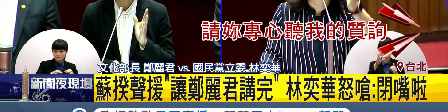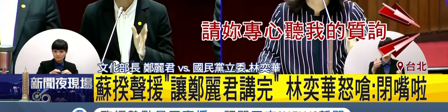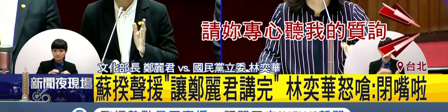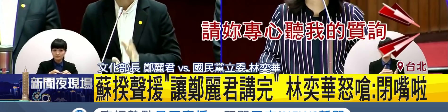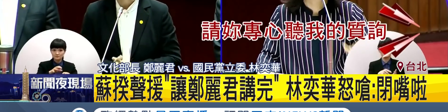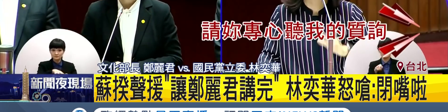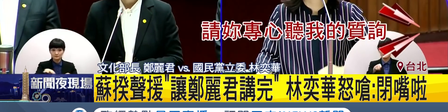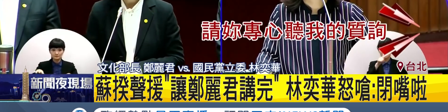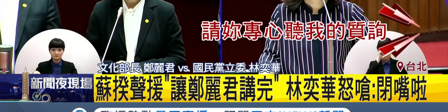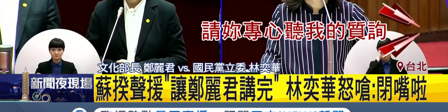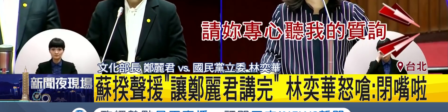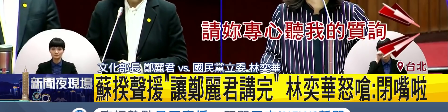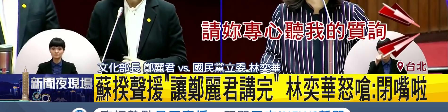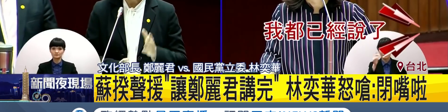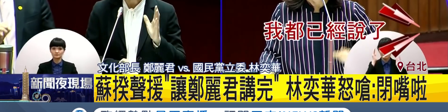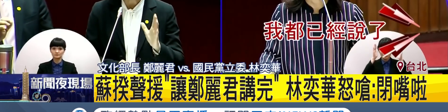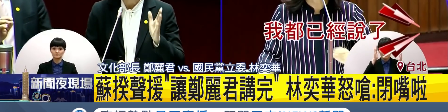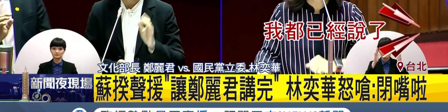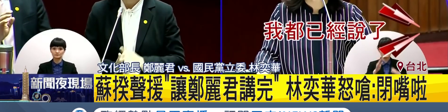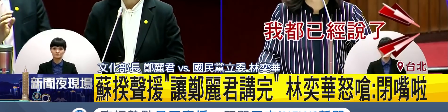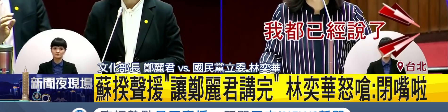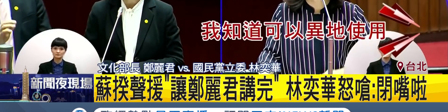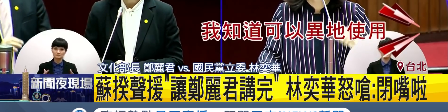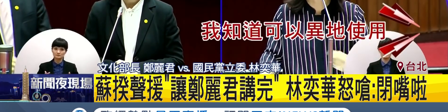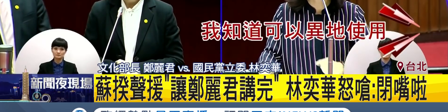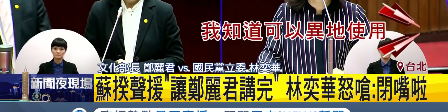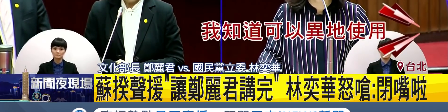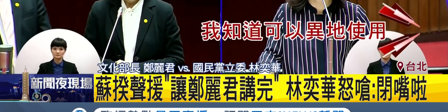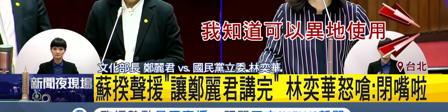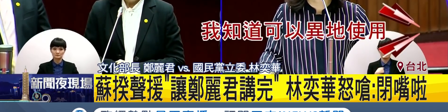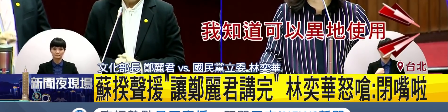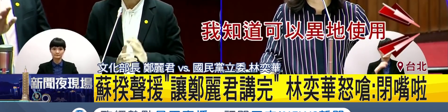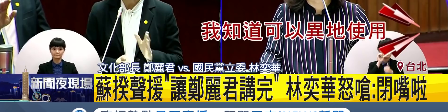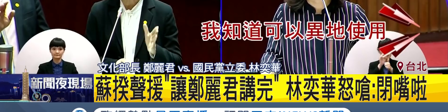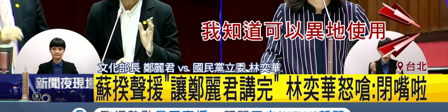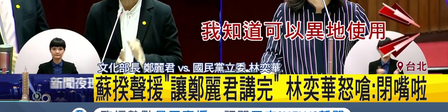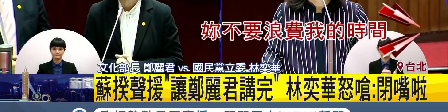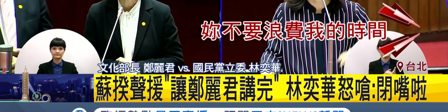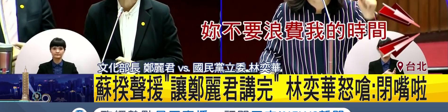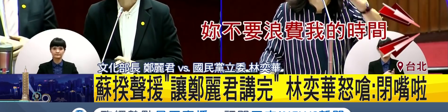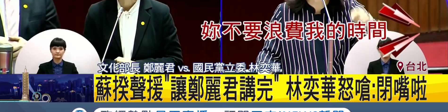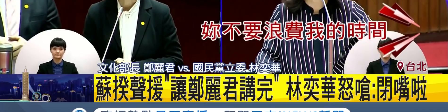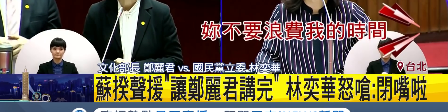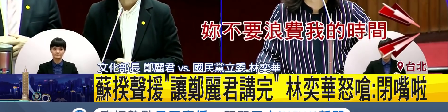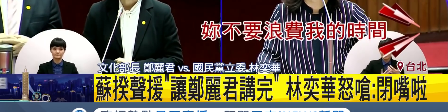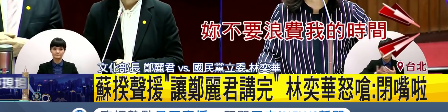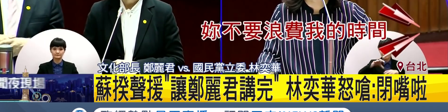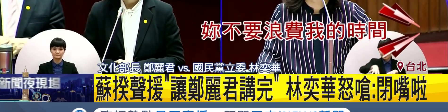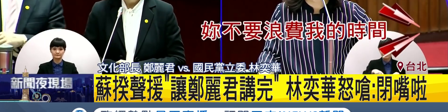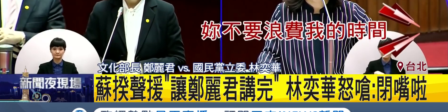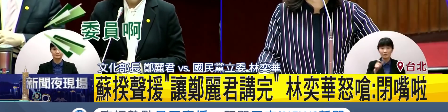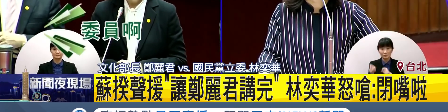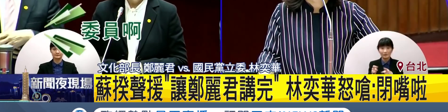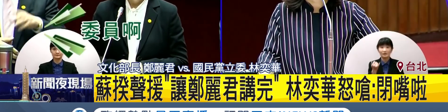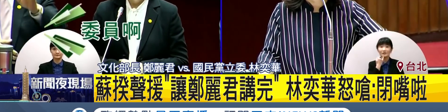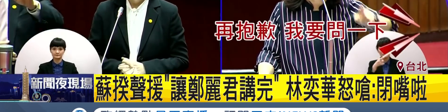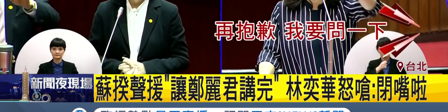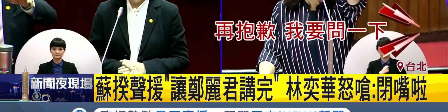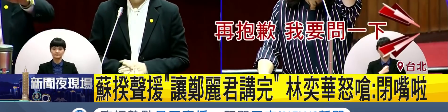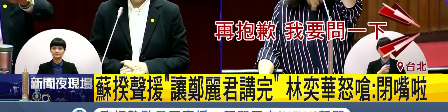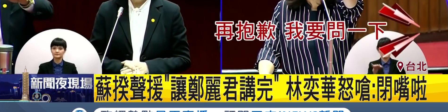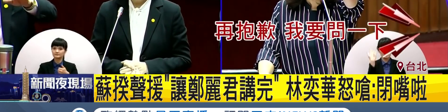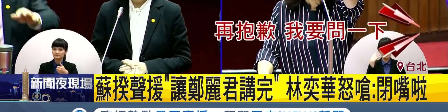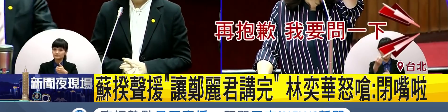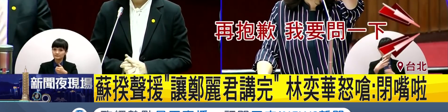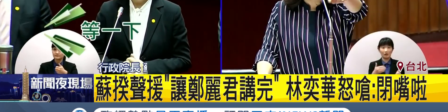心听我的质询。我都已经说了，我知道可以异地使用， 至于 你不要浪费我的时间。 哎，委员啊，